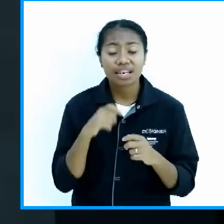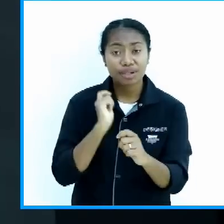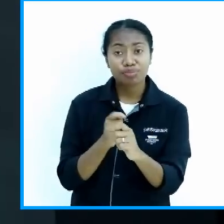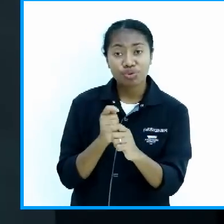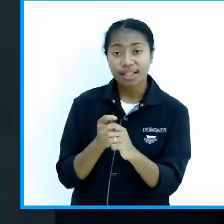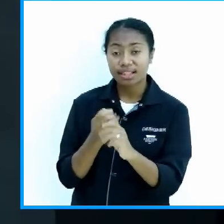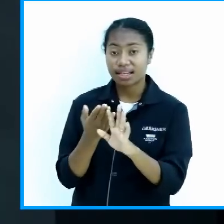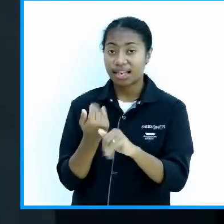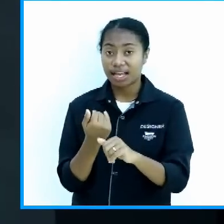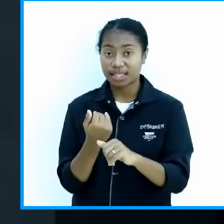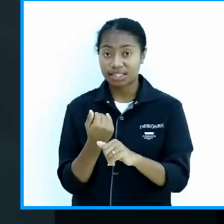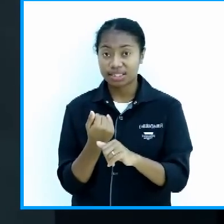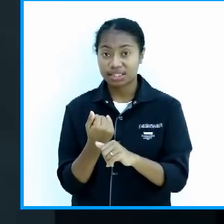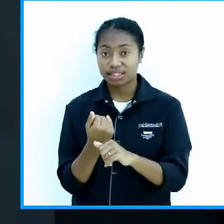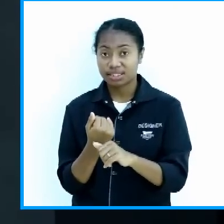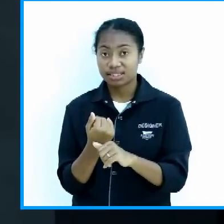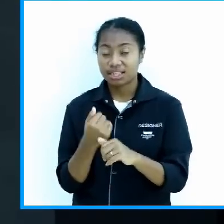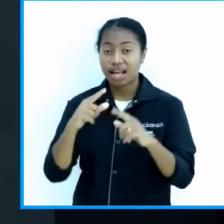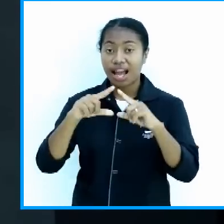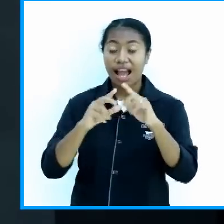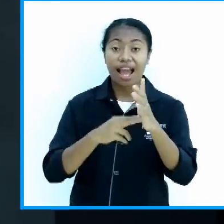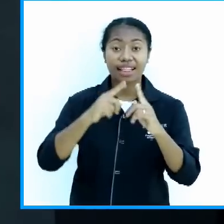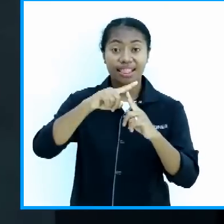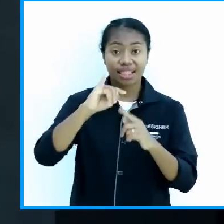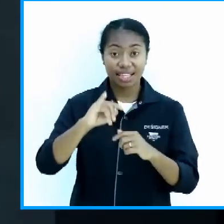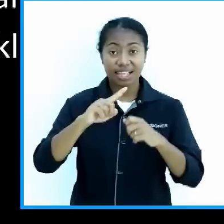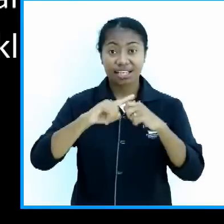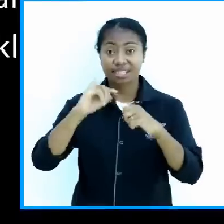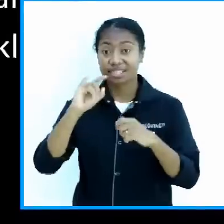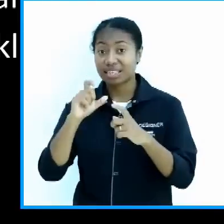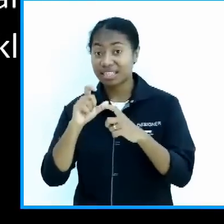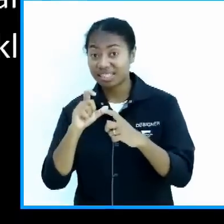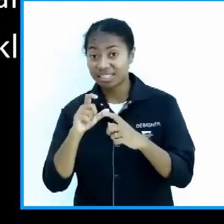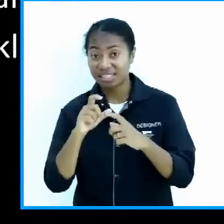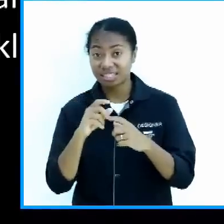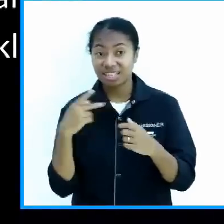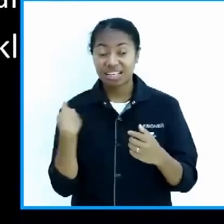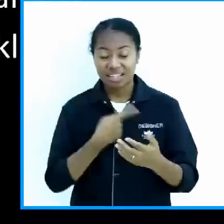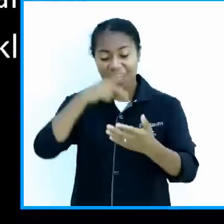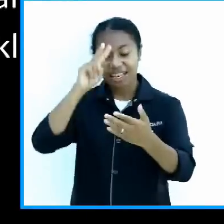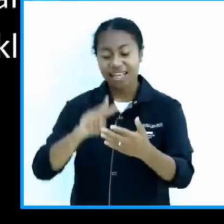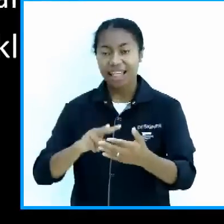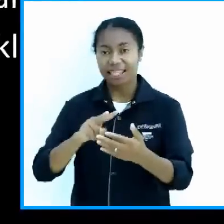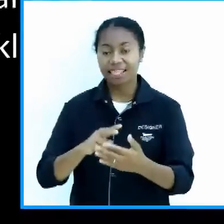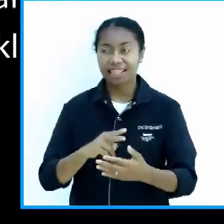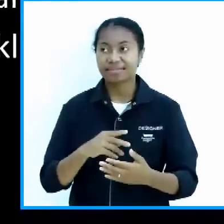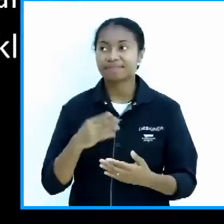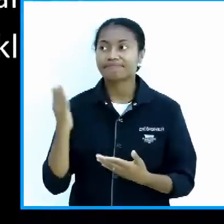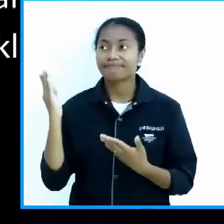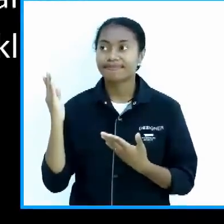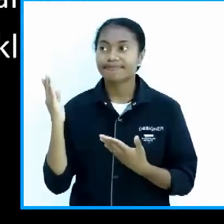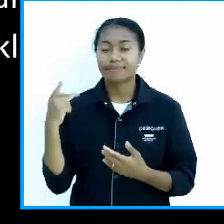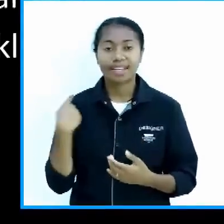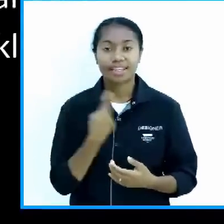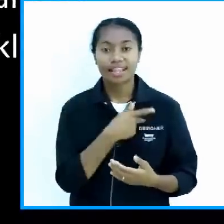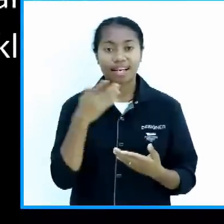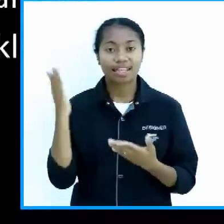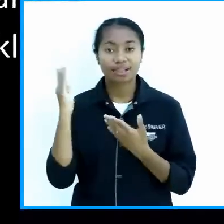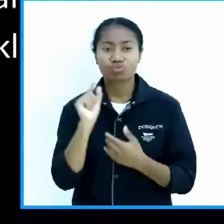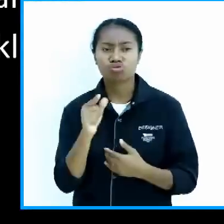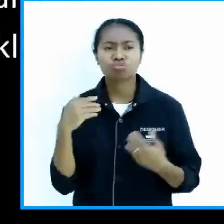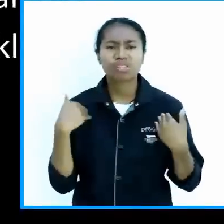virus dari DNA antikris? Nah, kita lihat slide berikut. Nah, untuk bisa memasukkan DNA antikris ke dalam